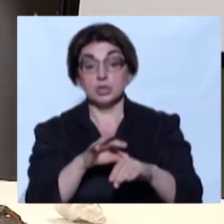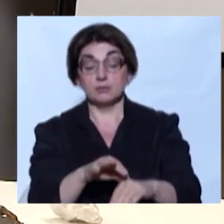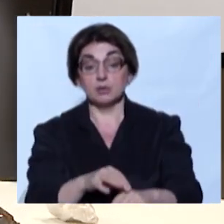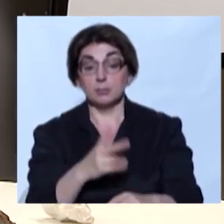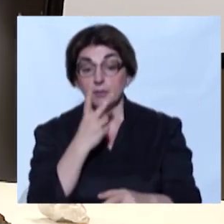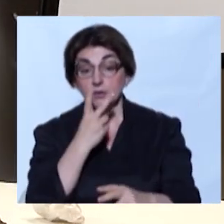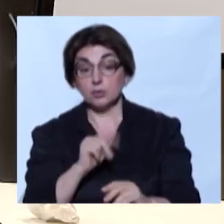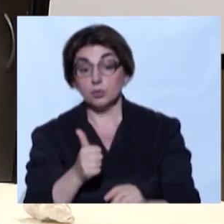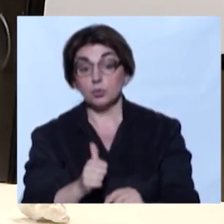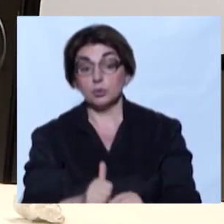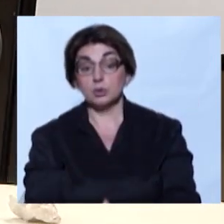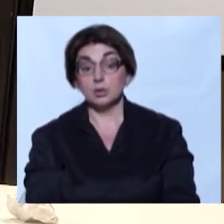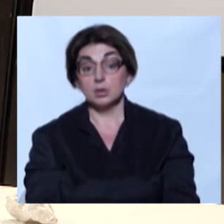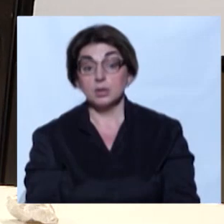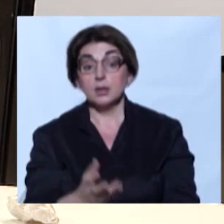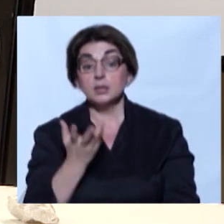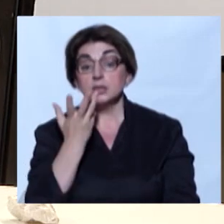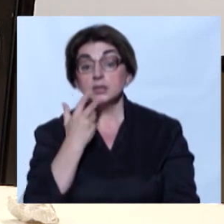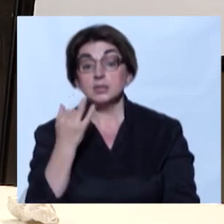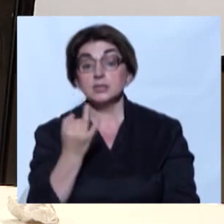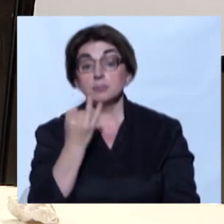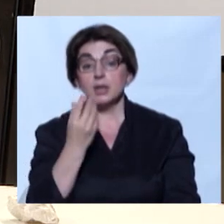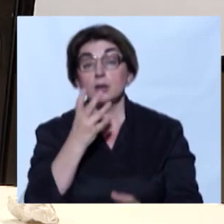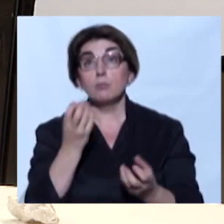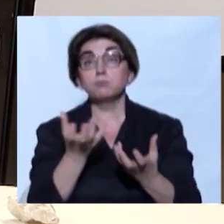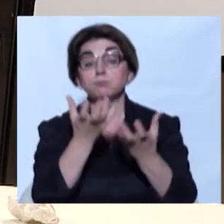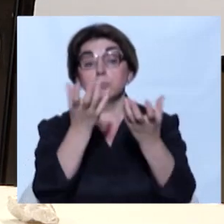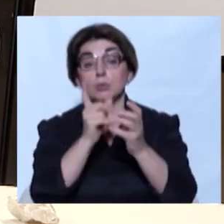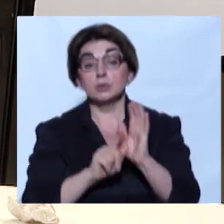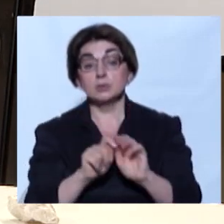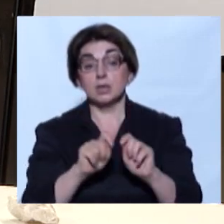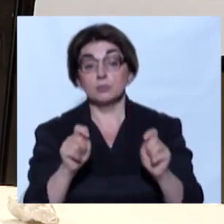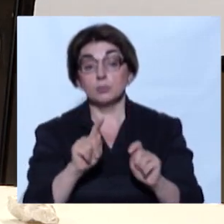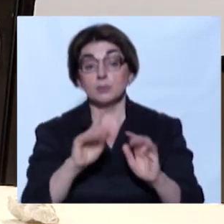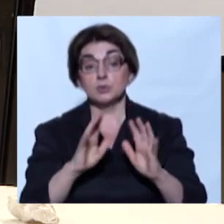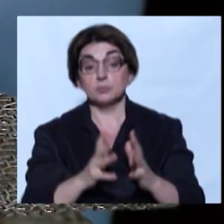მოდით ნახოთ თუ როგორი იისფერი ბოლი წარმოიქმნება ამ შემთხვევაში.